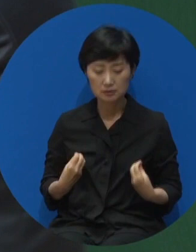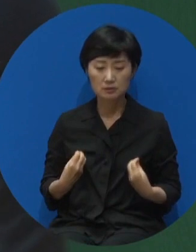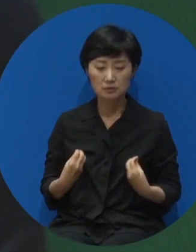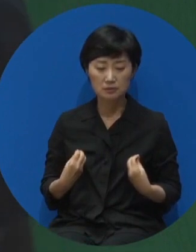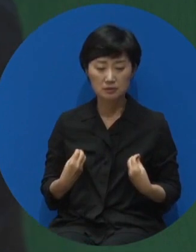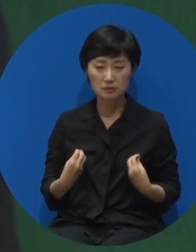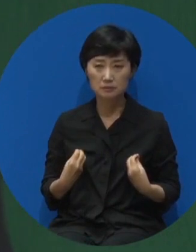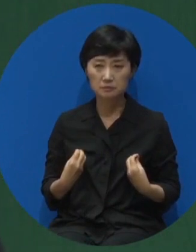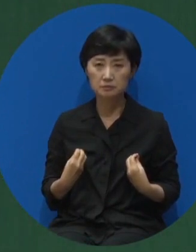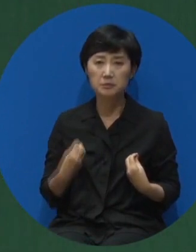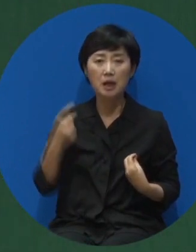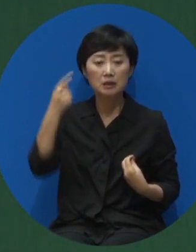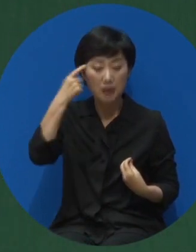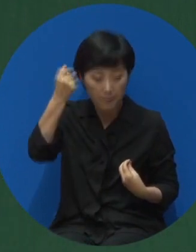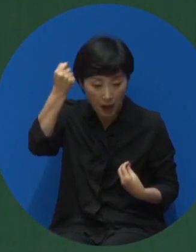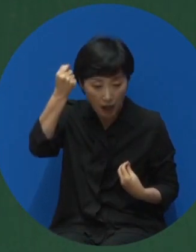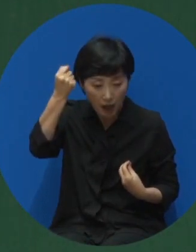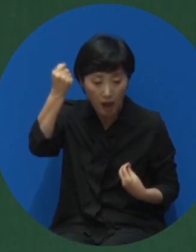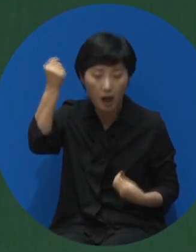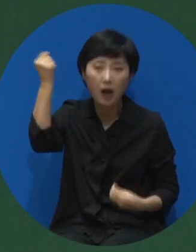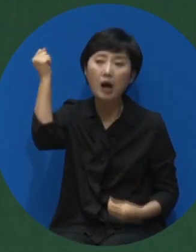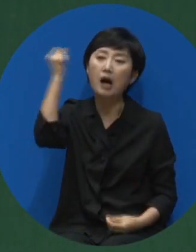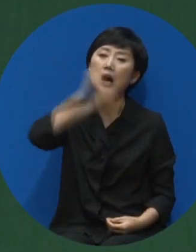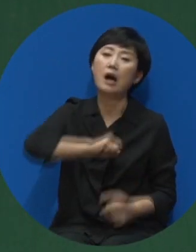것처럼 보이지만은 사실은